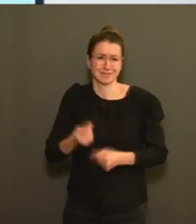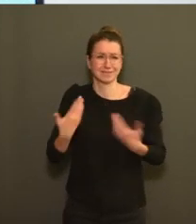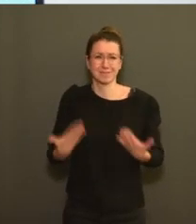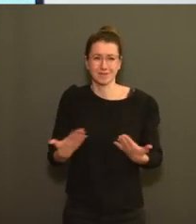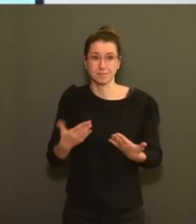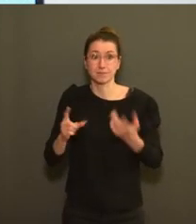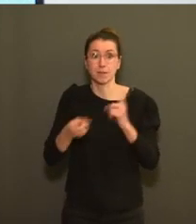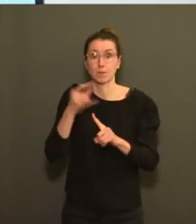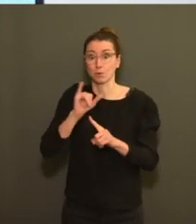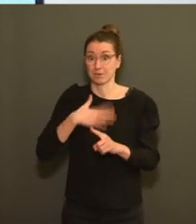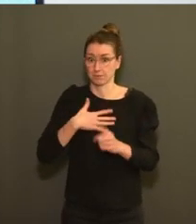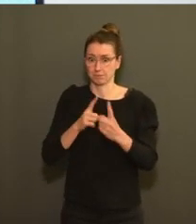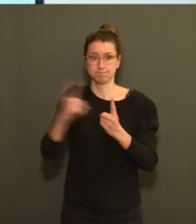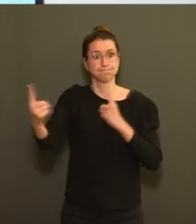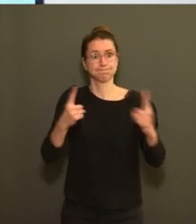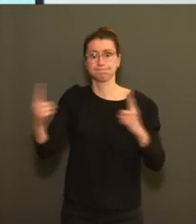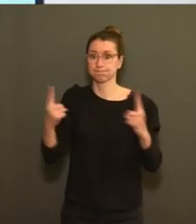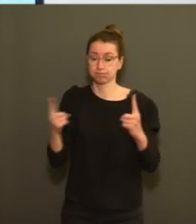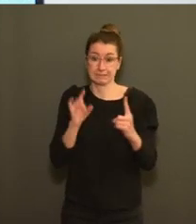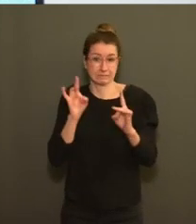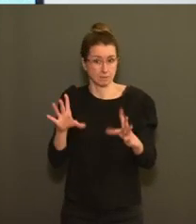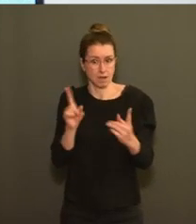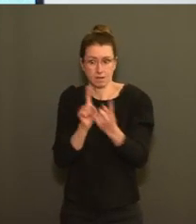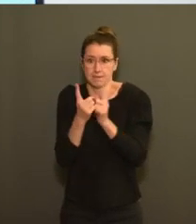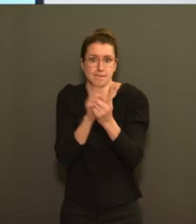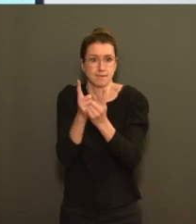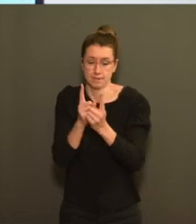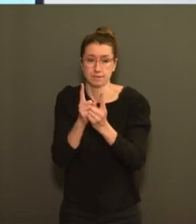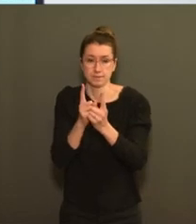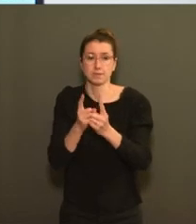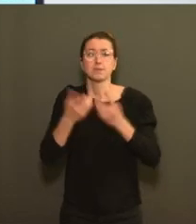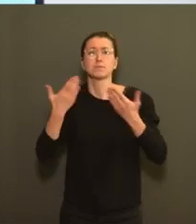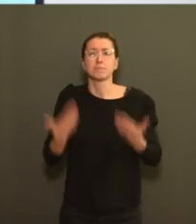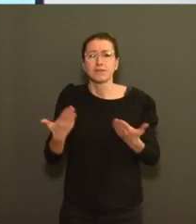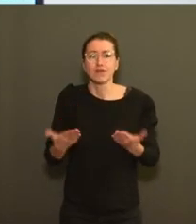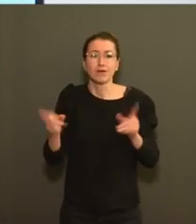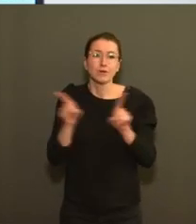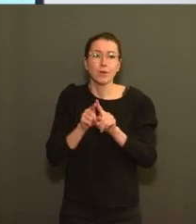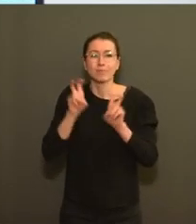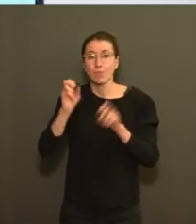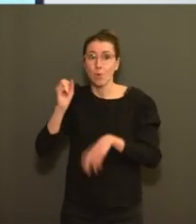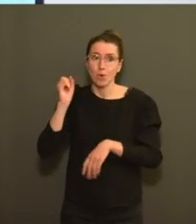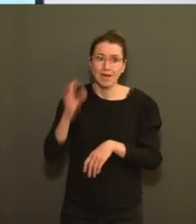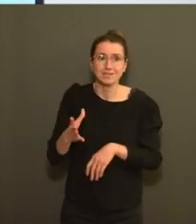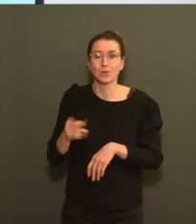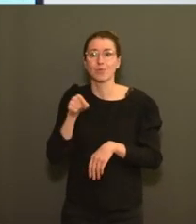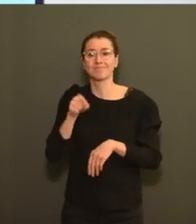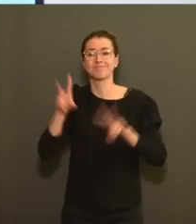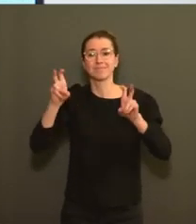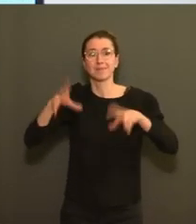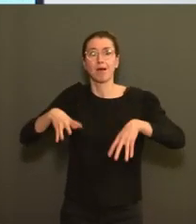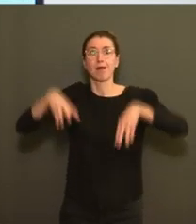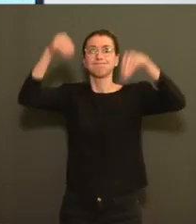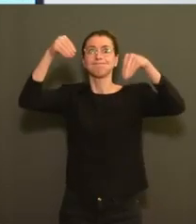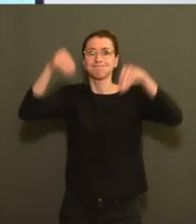le moment ou jamais de découvrir le bouton pause de notre tableau de bord personnel. Un bouton peut-être qu'on